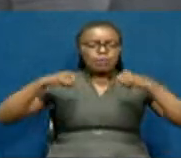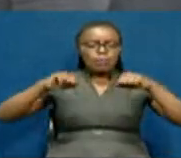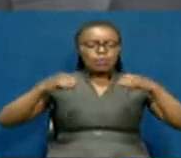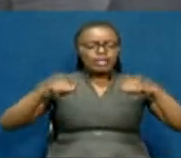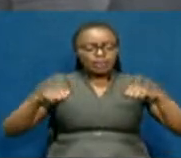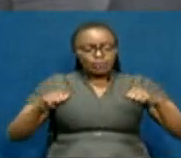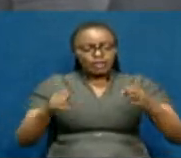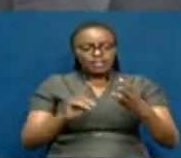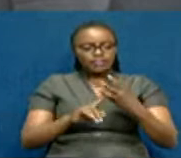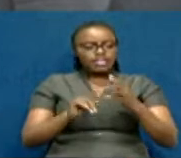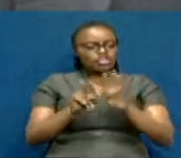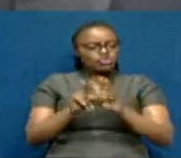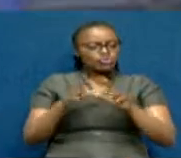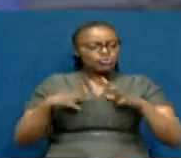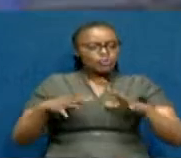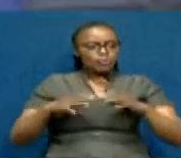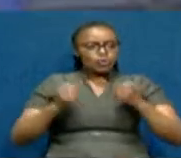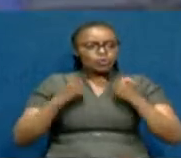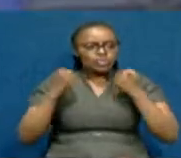user, and to the motorist.